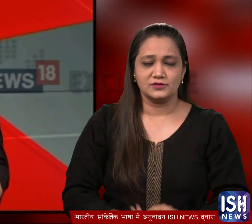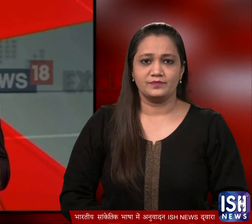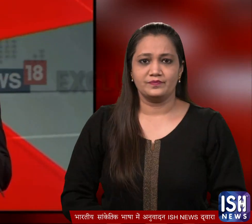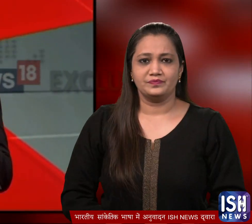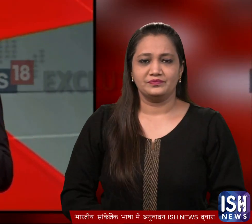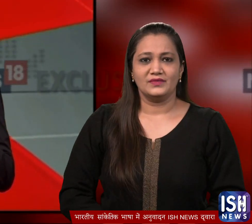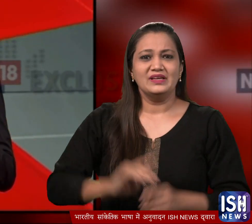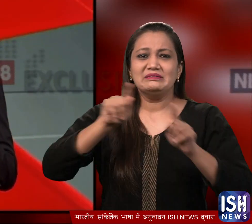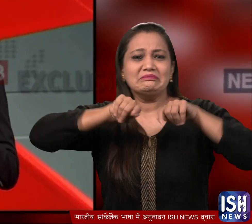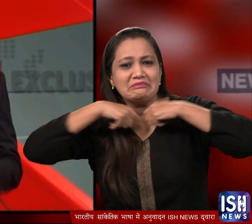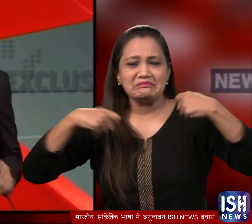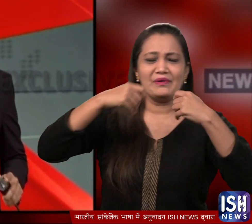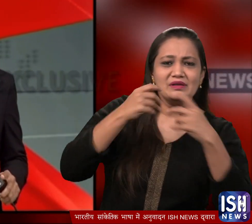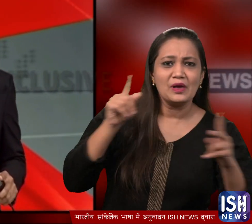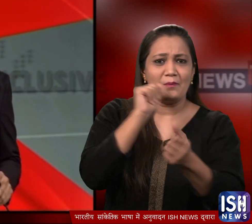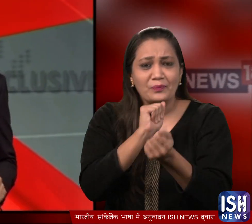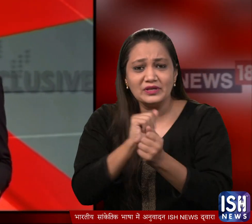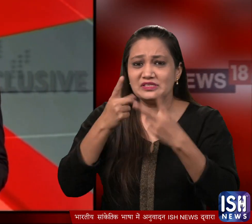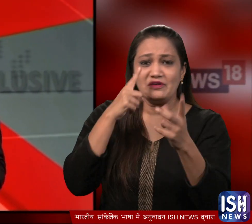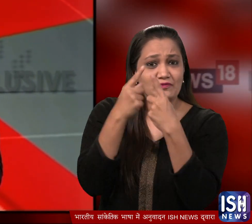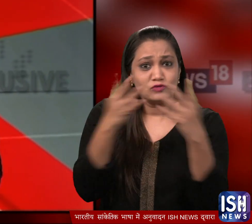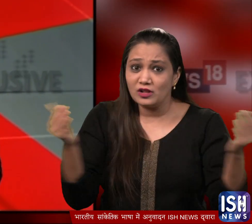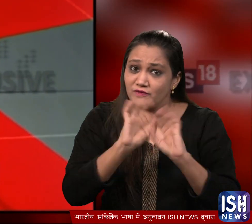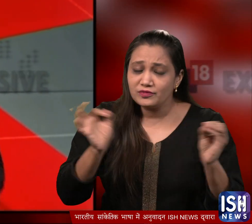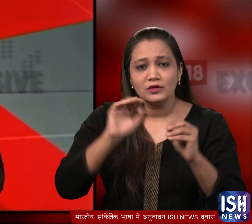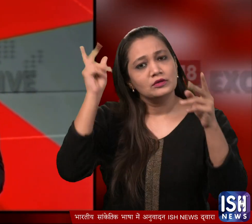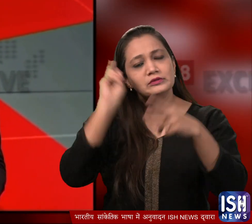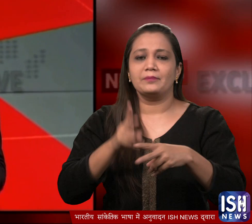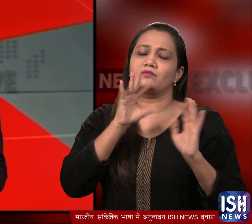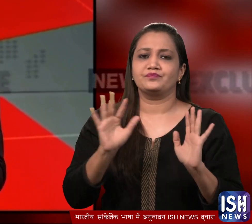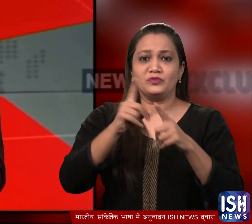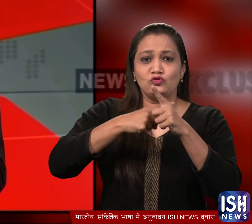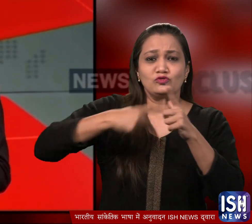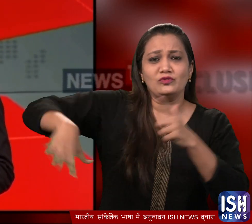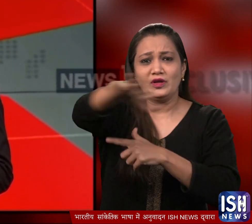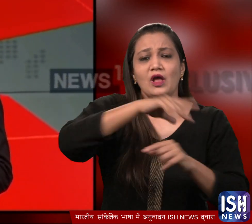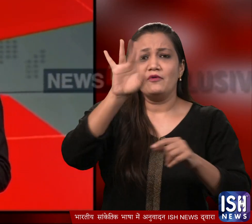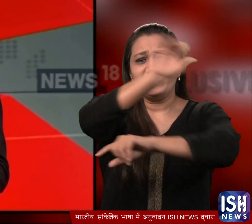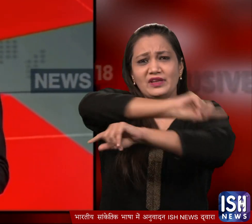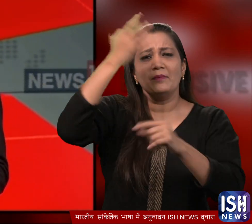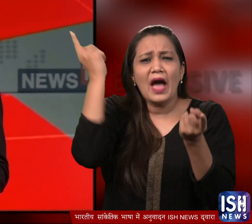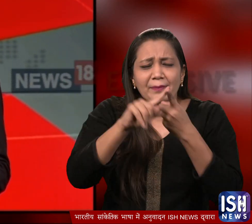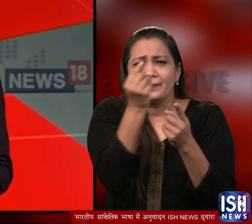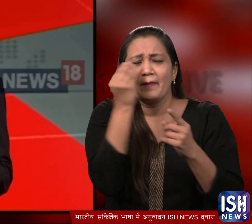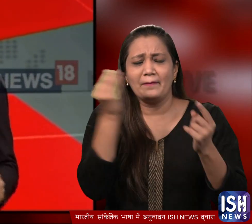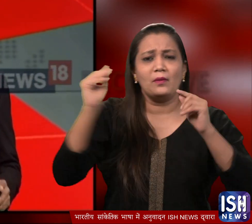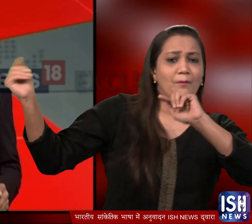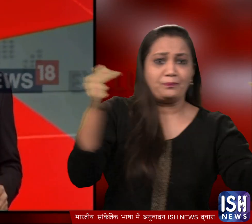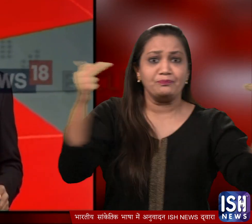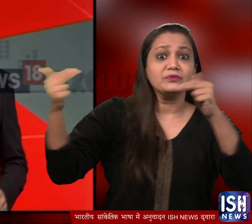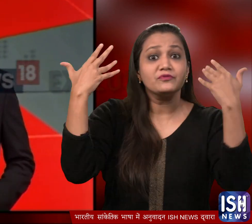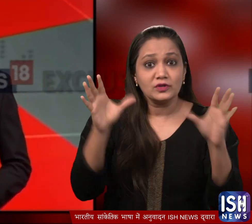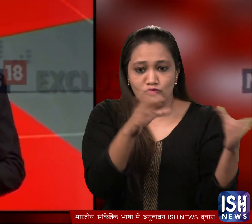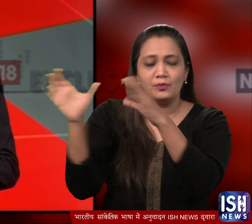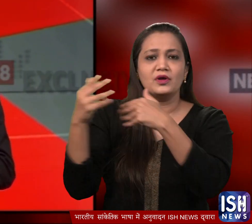बात है कि दबंगई की बीमारी का पुलिस अगर समय रहते इलाज नहीं करेगी तो यही होगा। झुंझुनू में 15 दिन पहले छोटी बात पर गैंगवॉर जैसे हालात